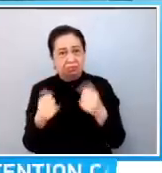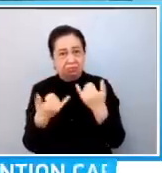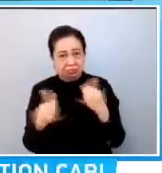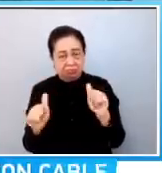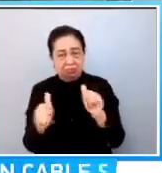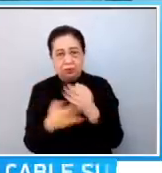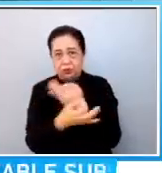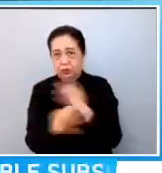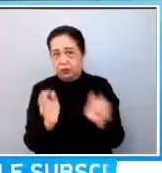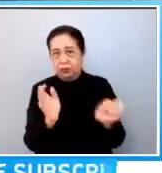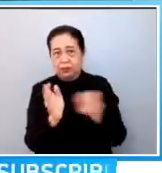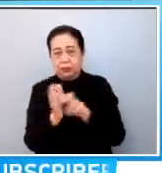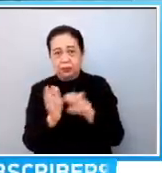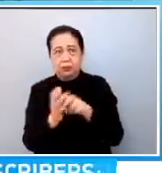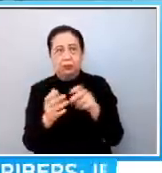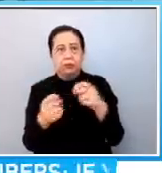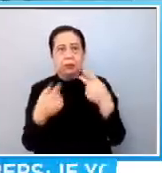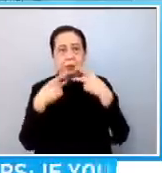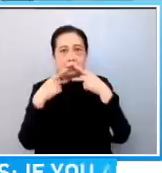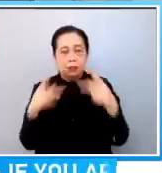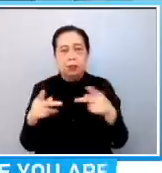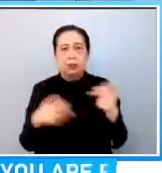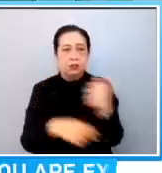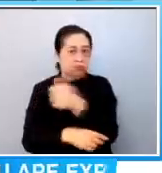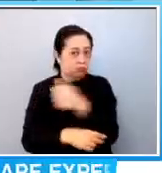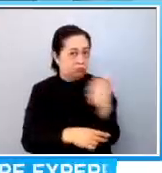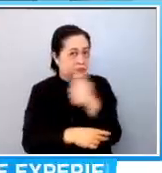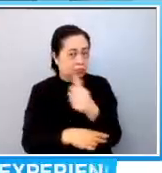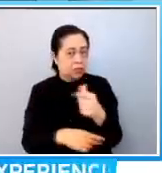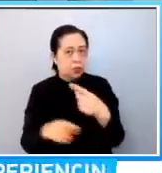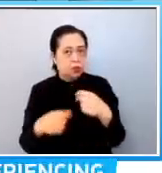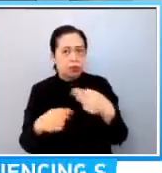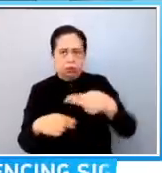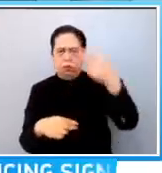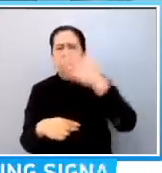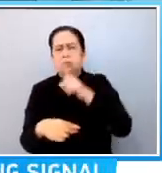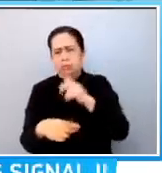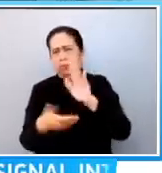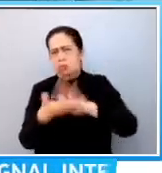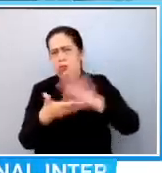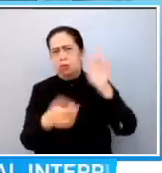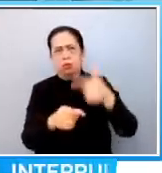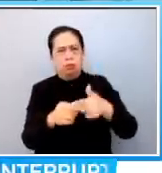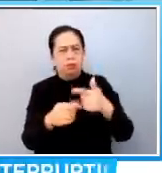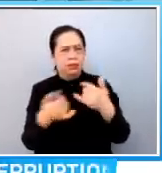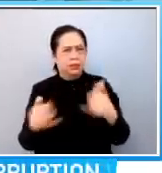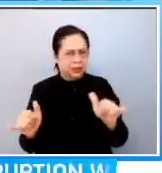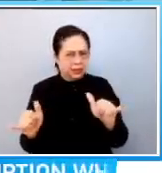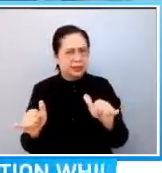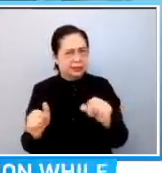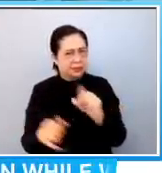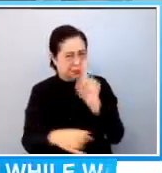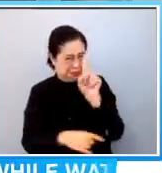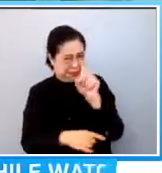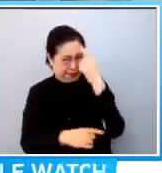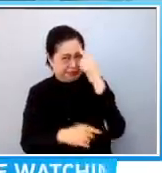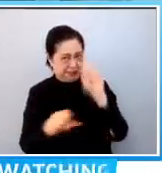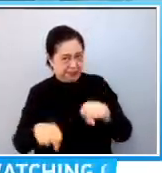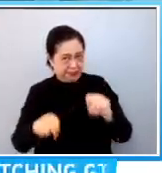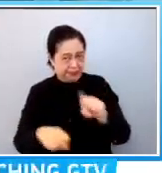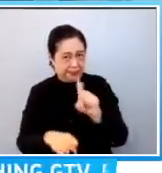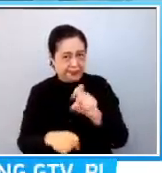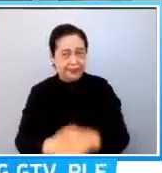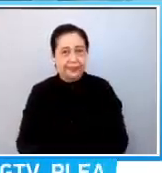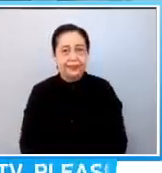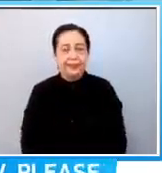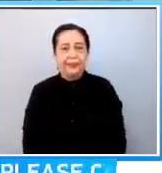sa mga pampublikong transportasyon habang mataas pa talaga itong presyo ng langis, si Joseph?